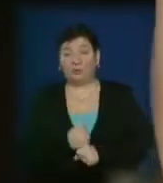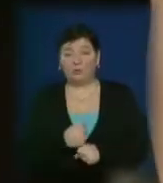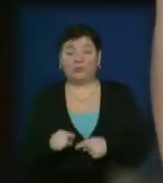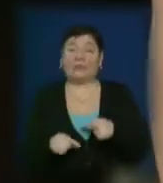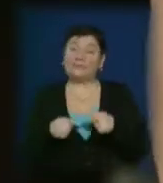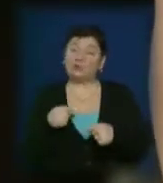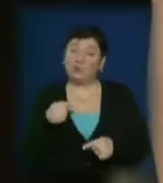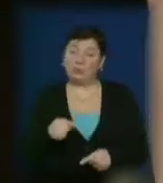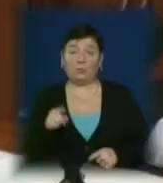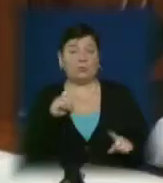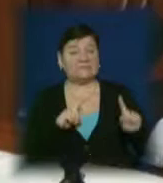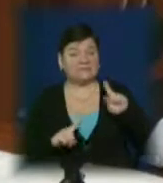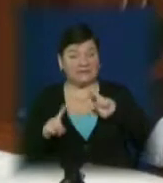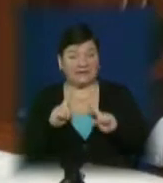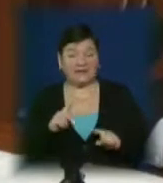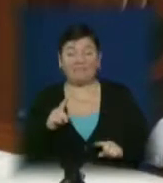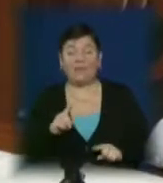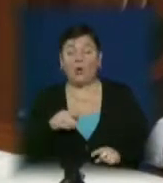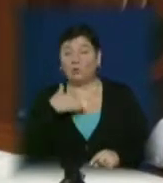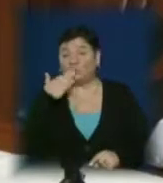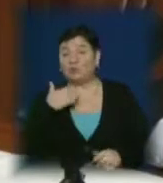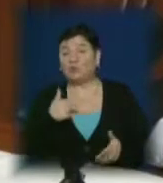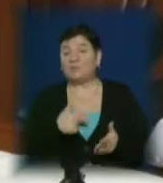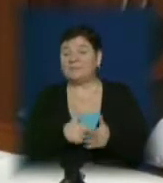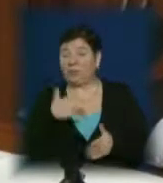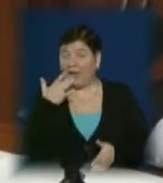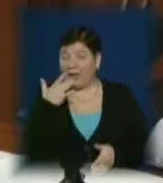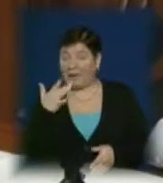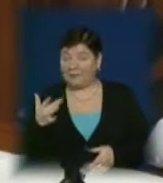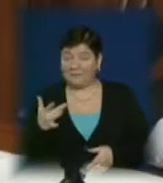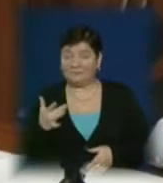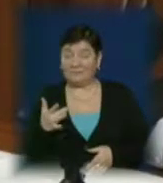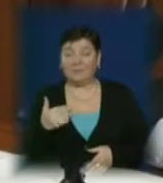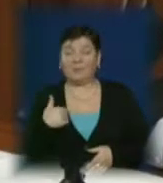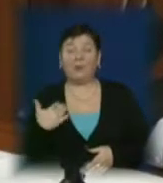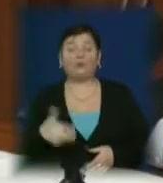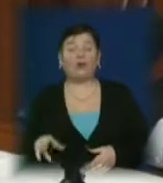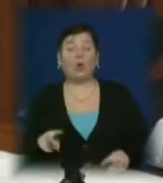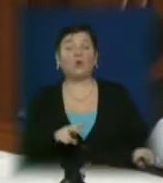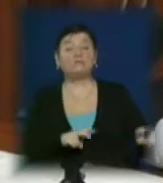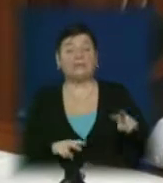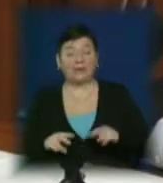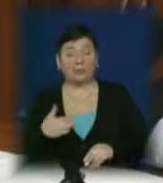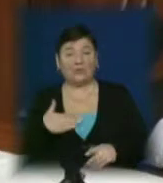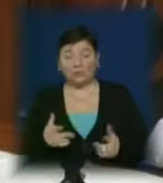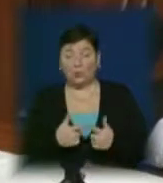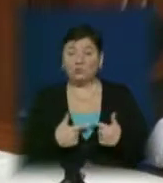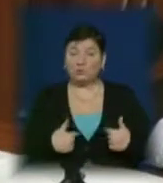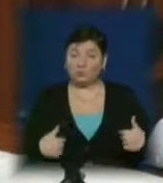наступному засіданні сесії Ужгородської міської ради ми вже розглянемо нашу